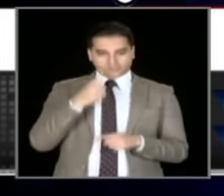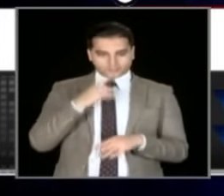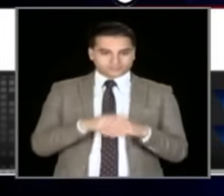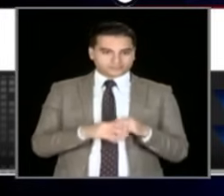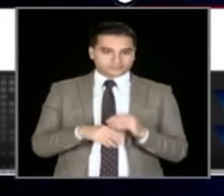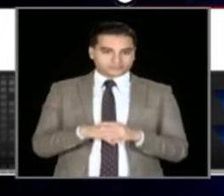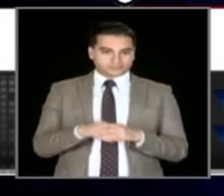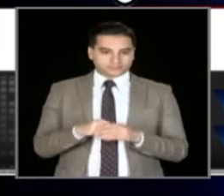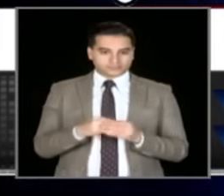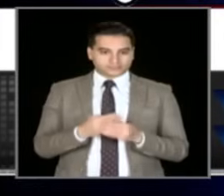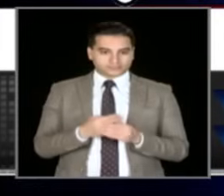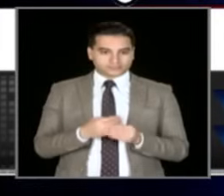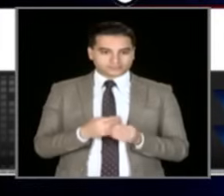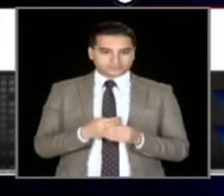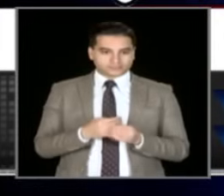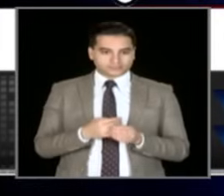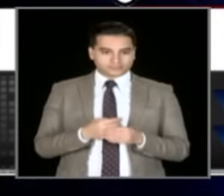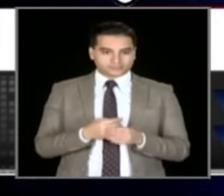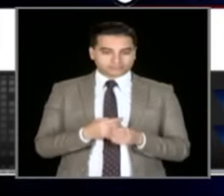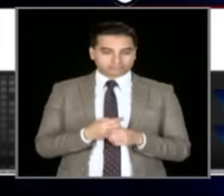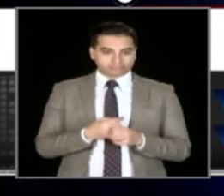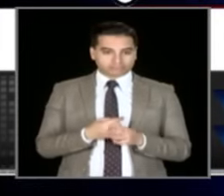البدري. إجابتك؟